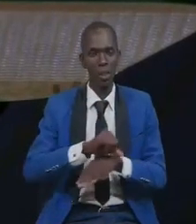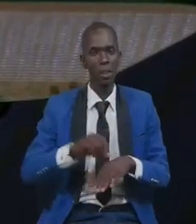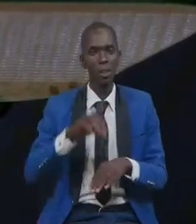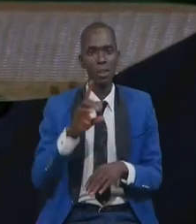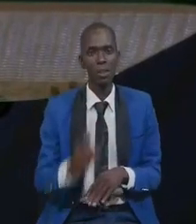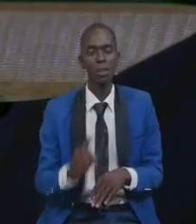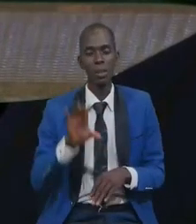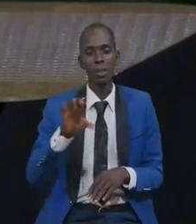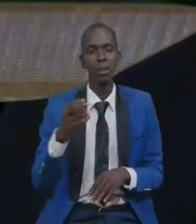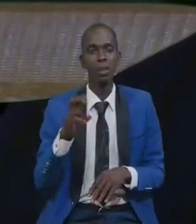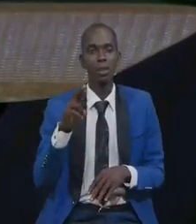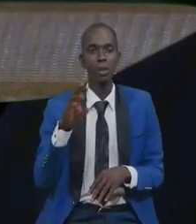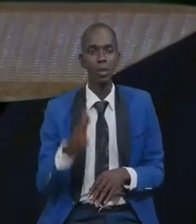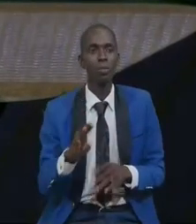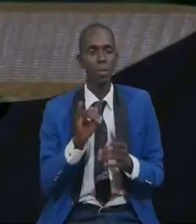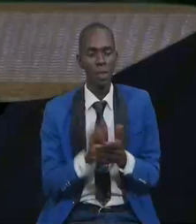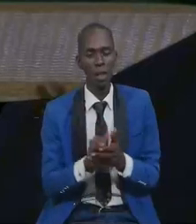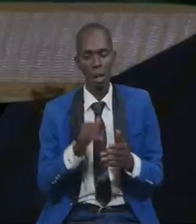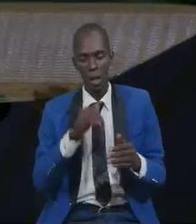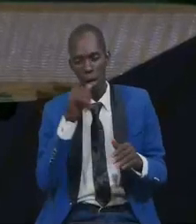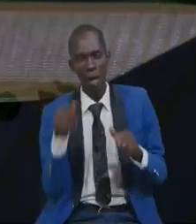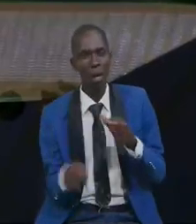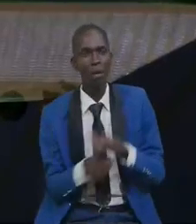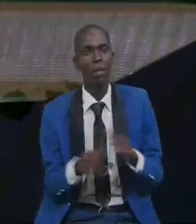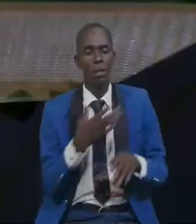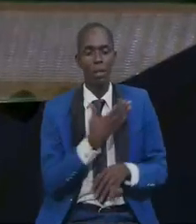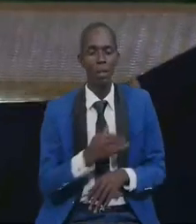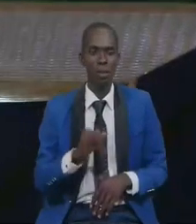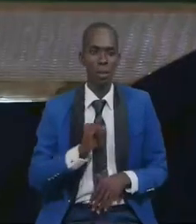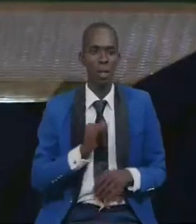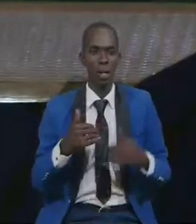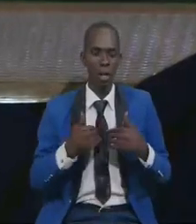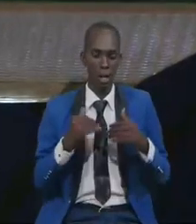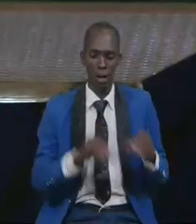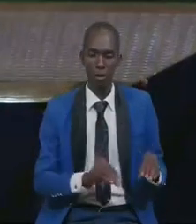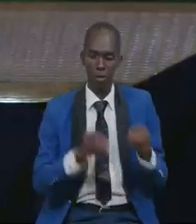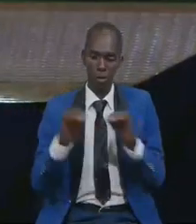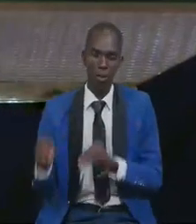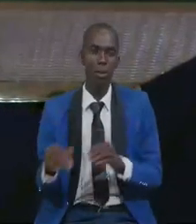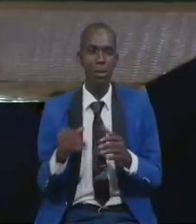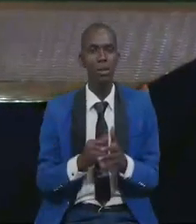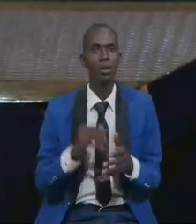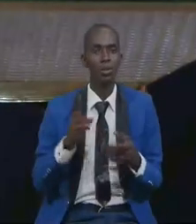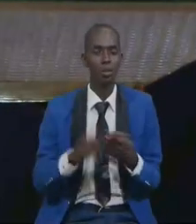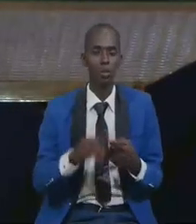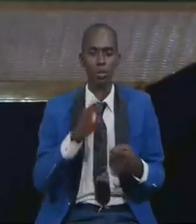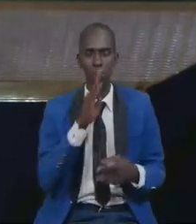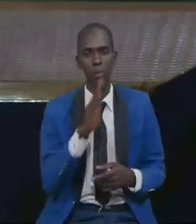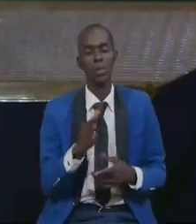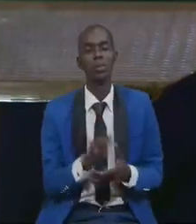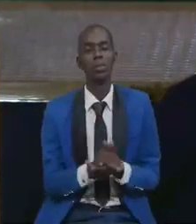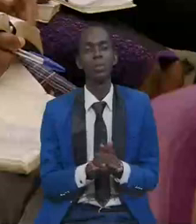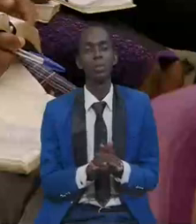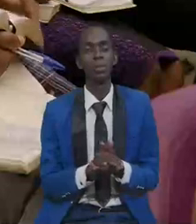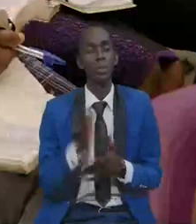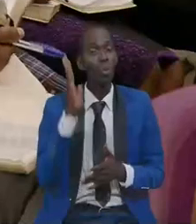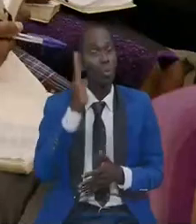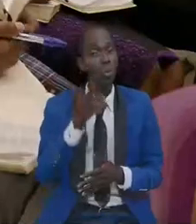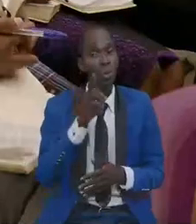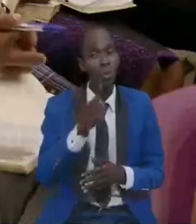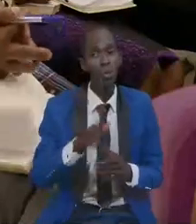aux ailes déployées. Je t'avais placé. Et tu étais sur la sainte montagne de